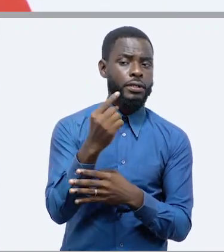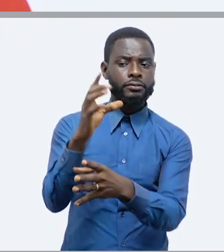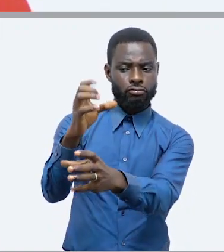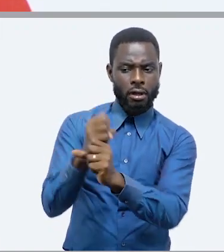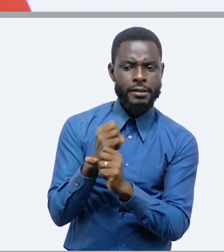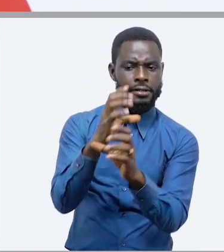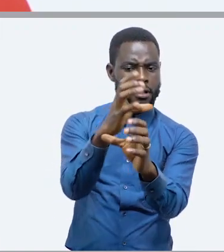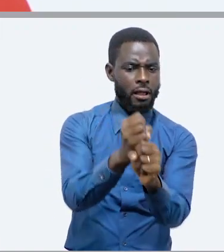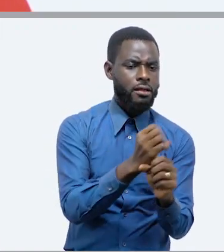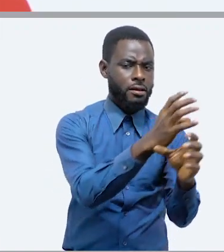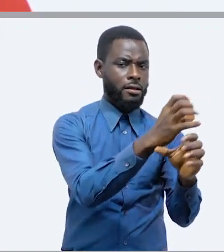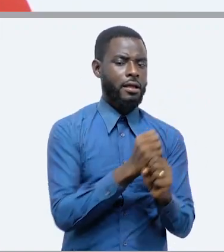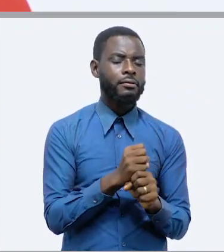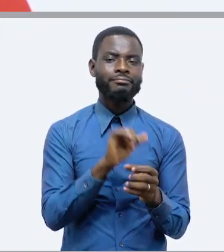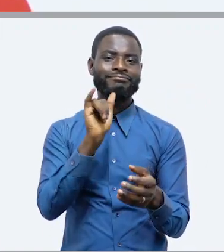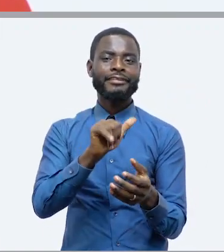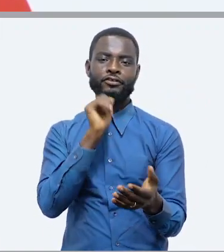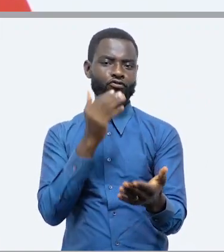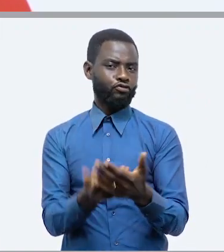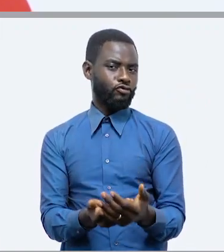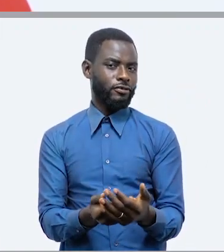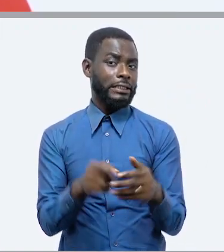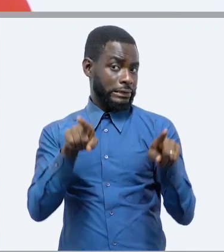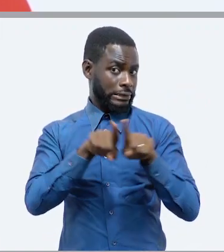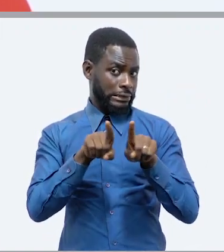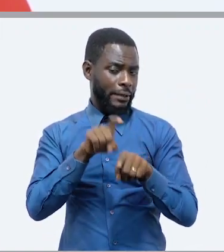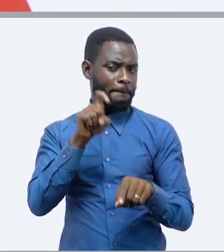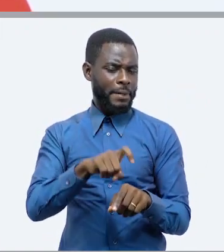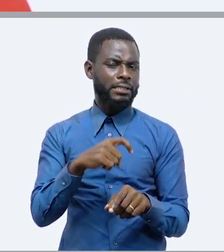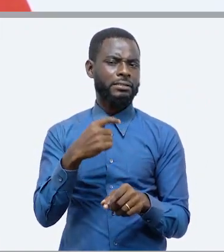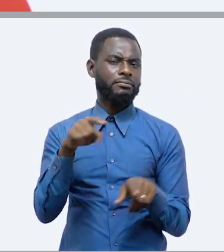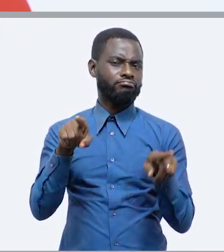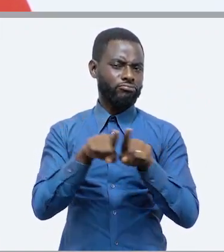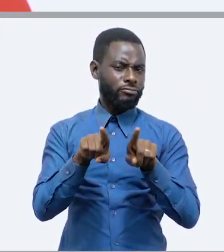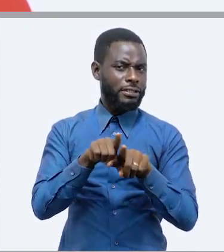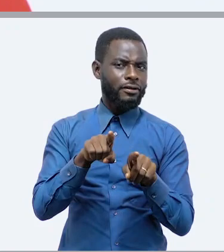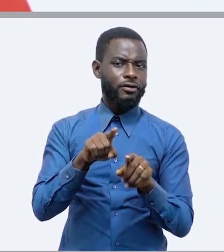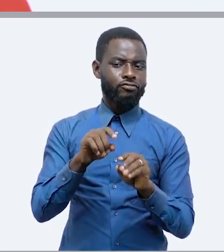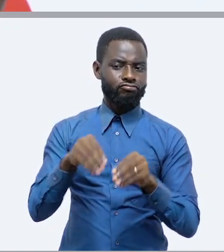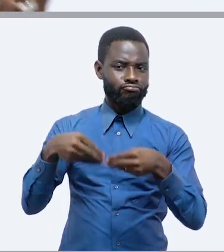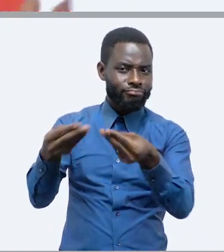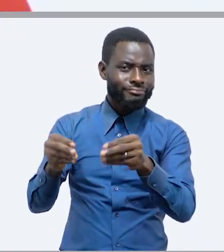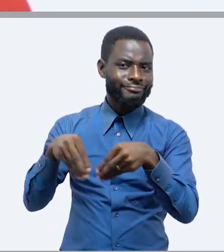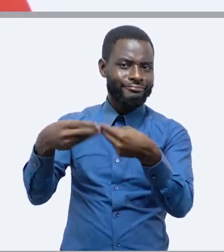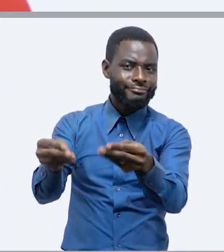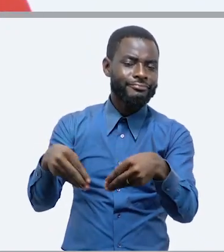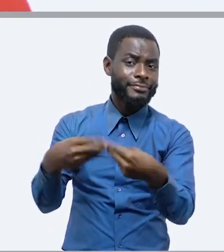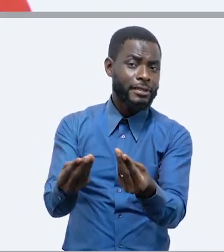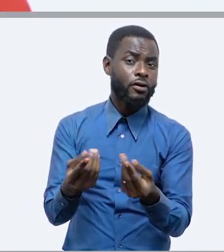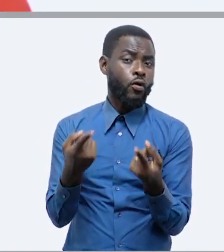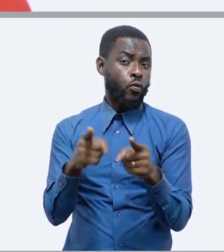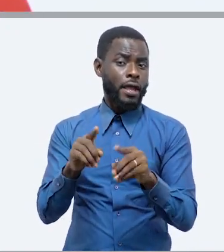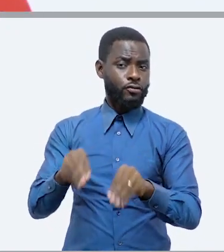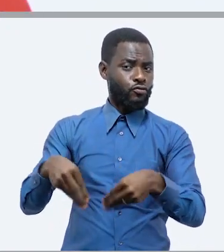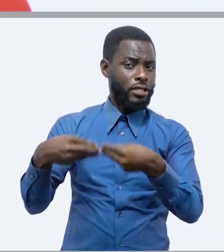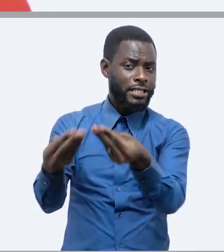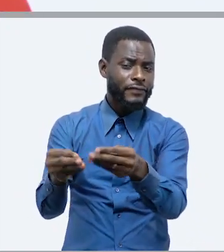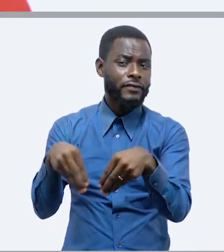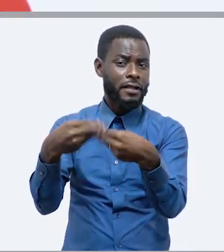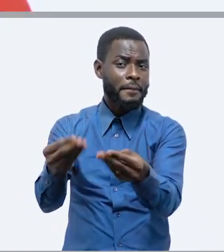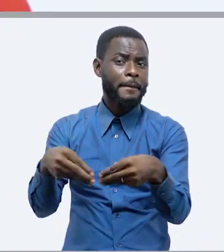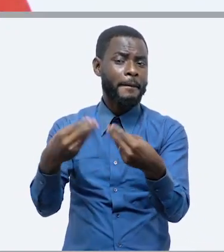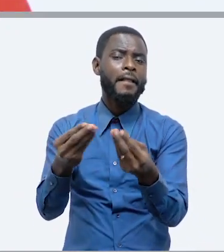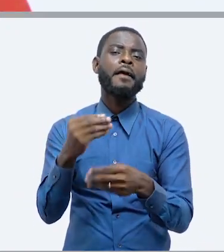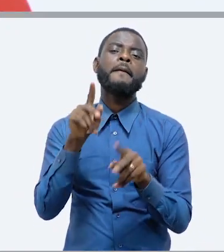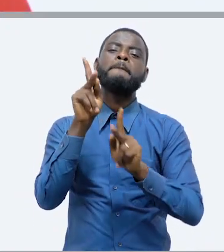ba kai. Ni gbini oba bile yele ke buwa mo. Bini o tawa nga wo. Bini o tawa ni le. Ame ba